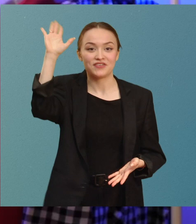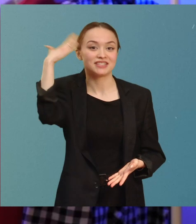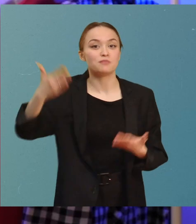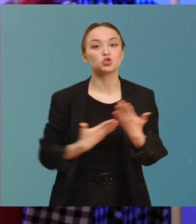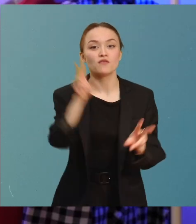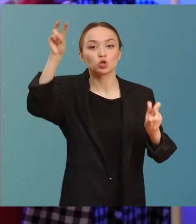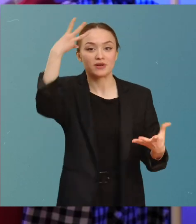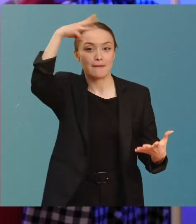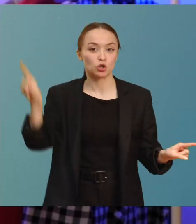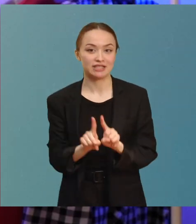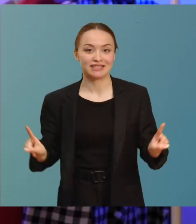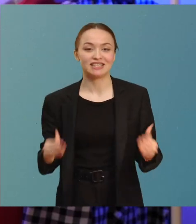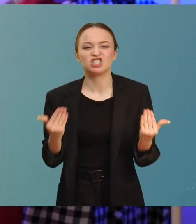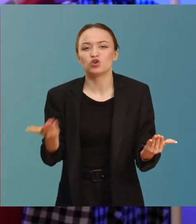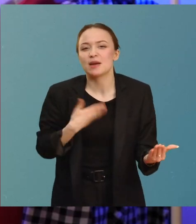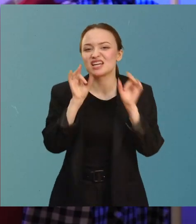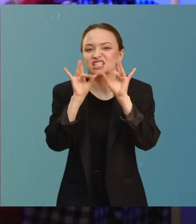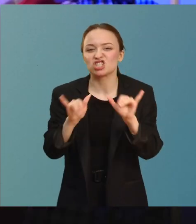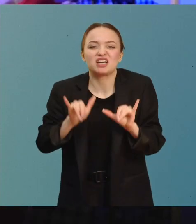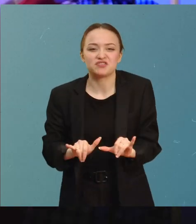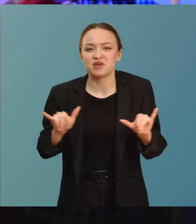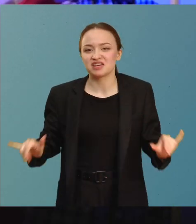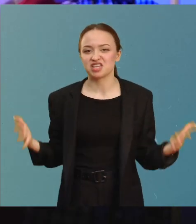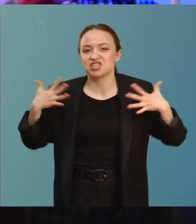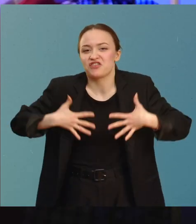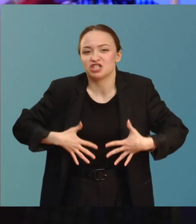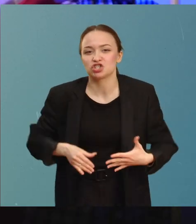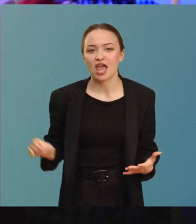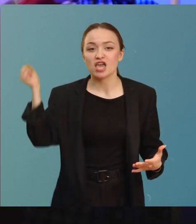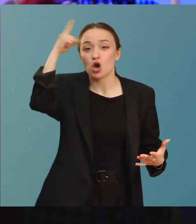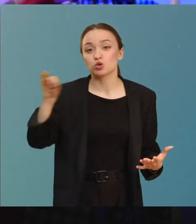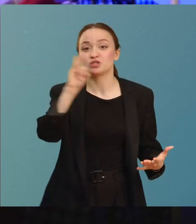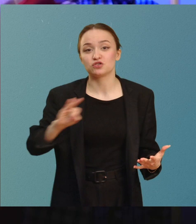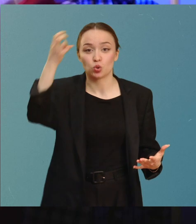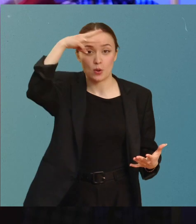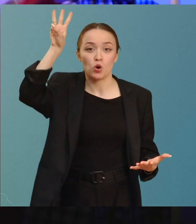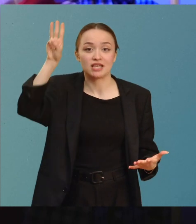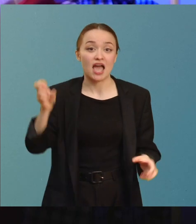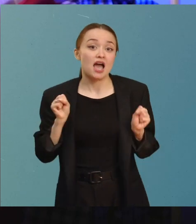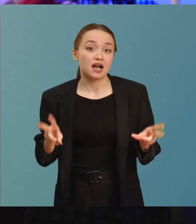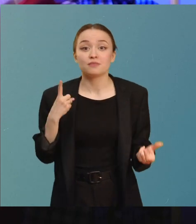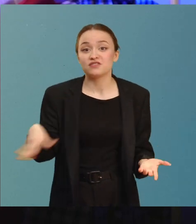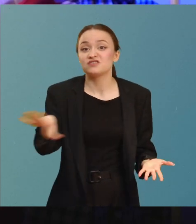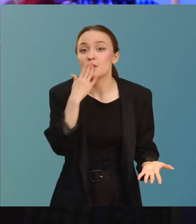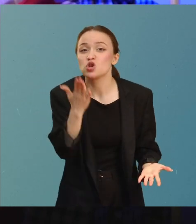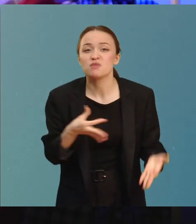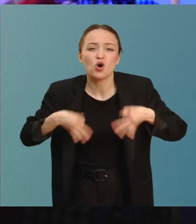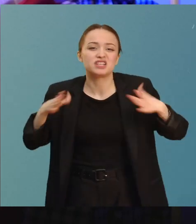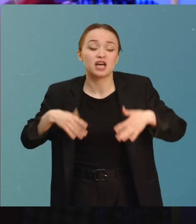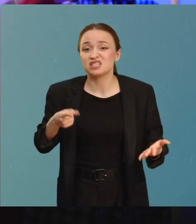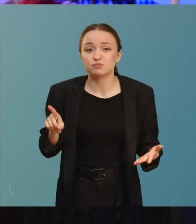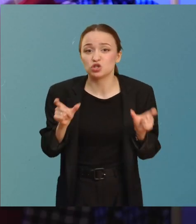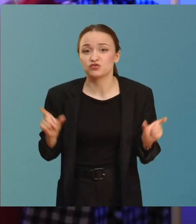Всем стильный привет, с вами новая рубрика «Модный гид». И сегодня мы расскажем о современных трендах в одежде и окунемся в историю моды. Как появился всем